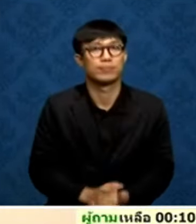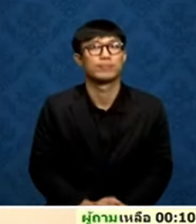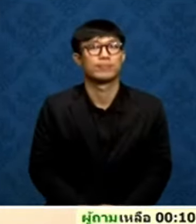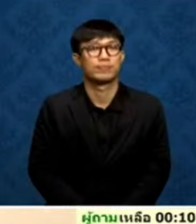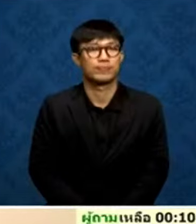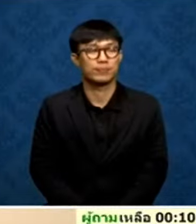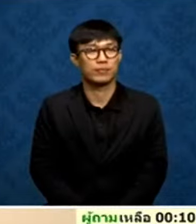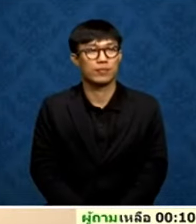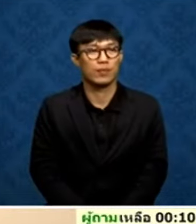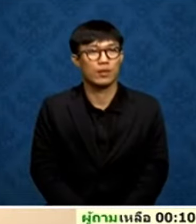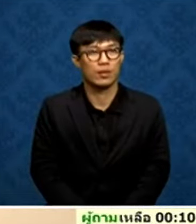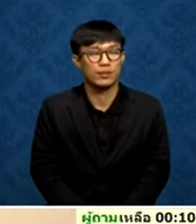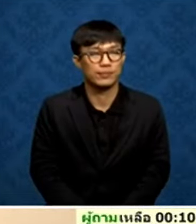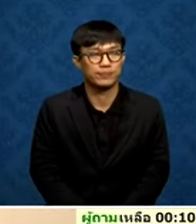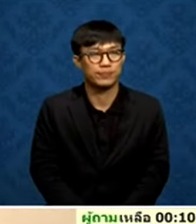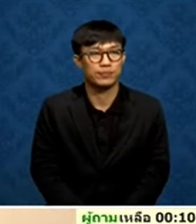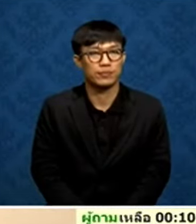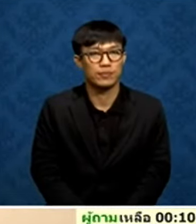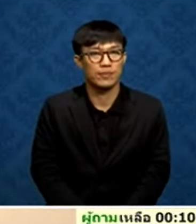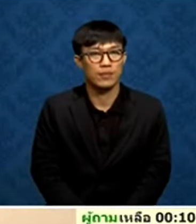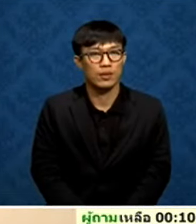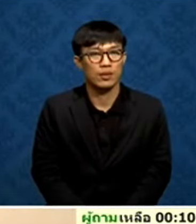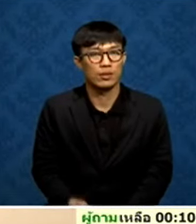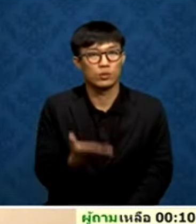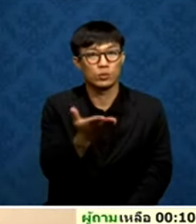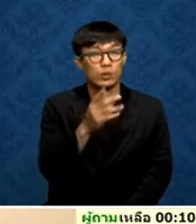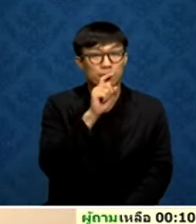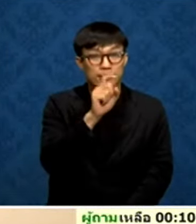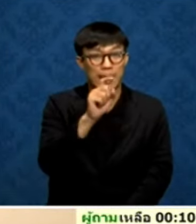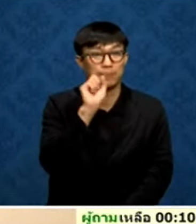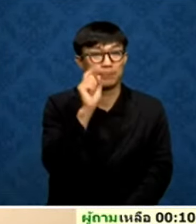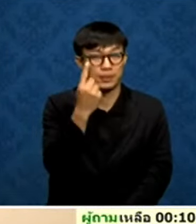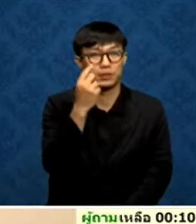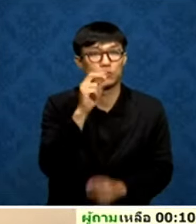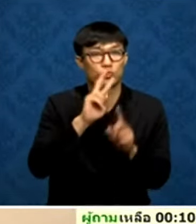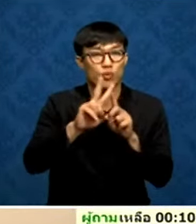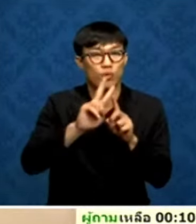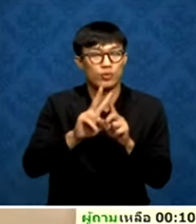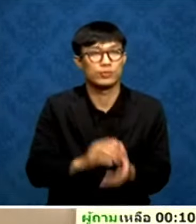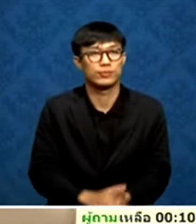เชิญคุณศาสวัตรถามเป็นครั้งที่สองครับ